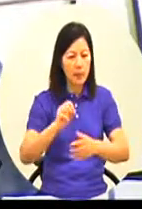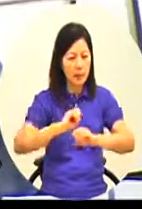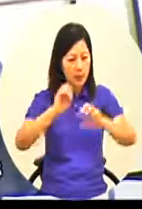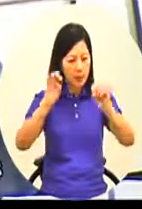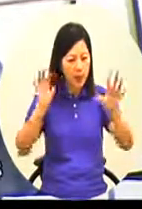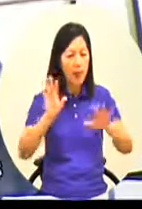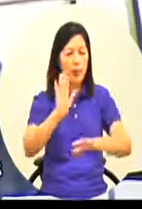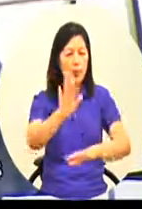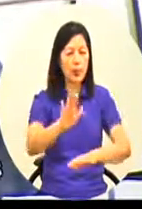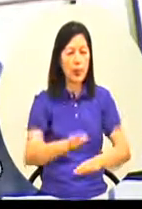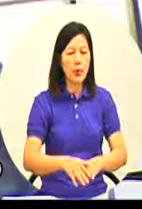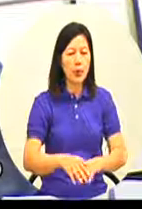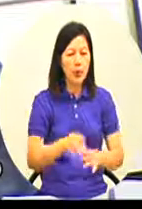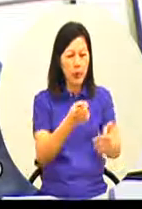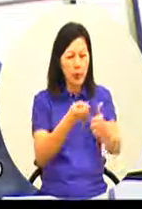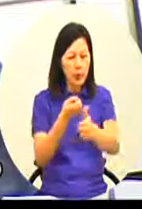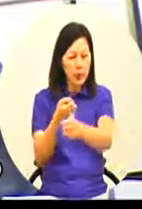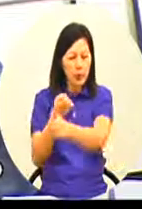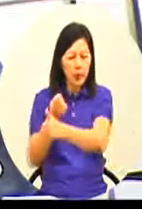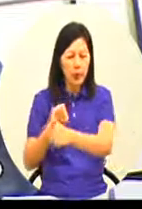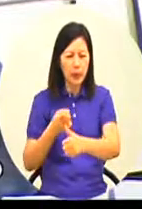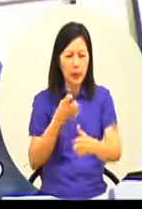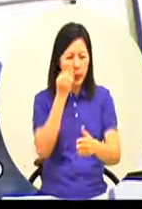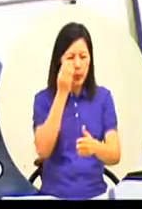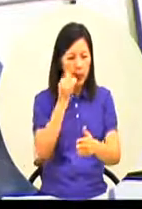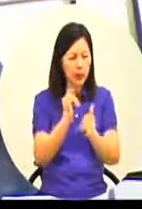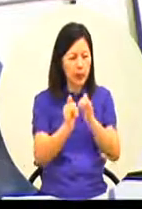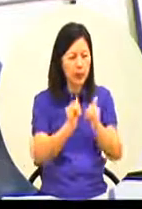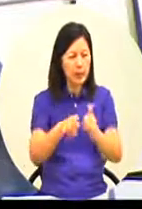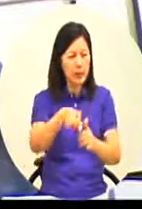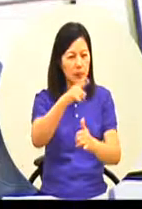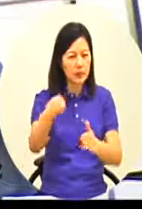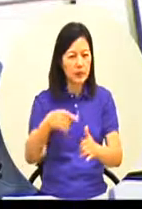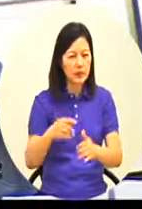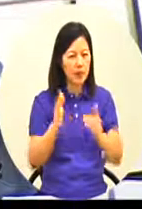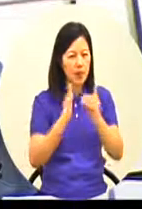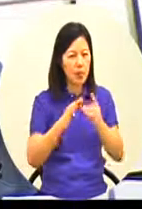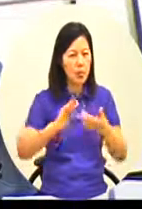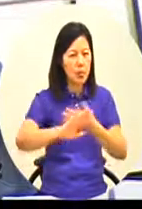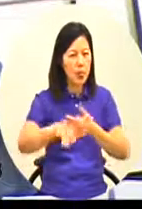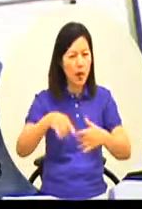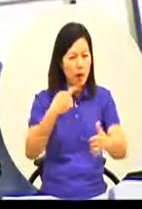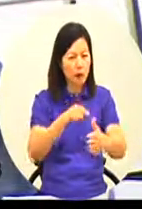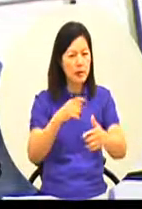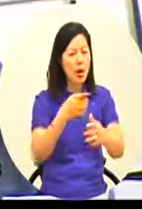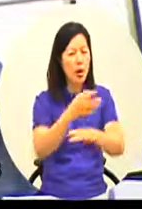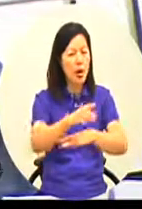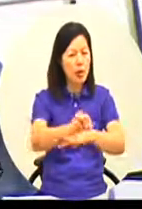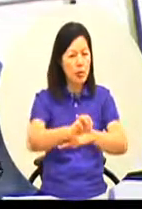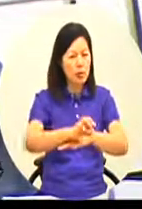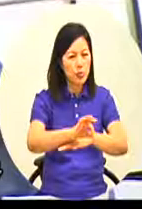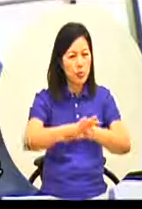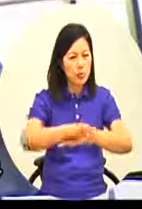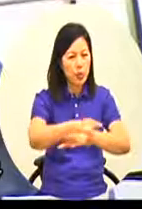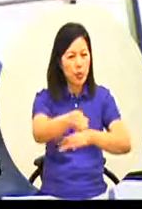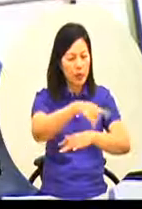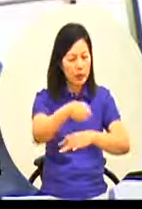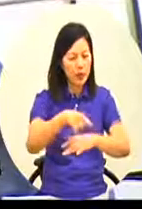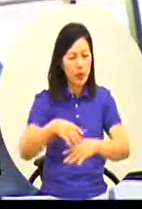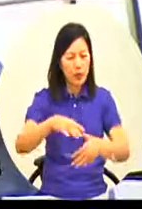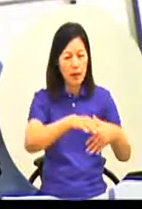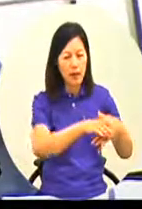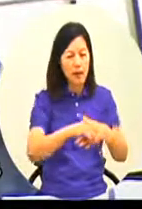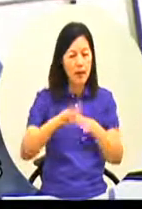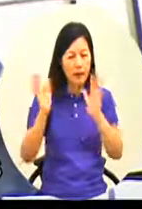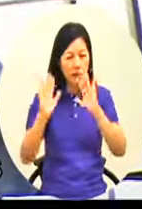道，吸引了非常的多的观光客，甚至我们的户外教学。我们都会带小朋友来看这个，数一